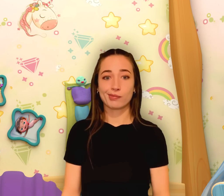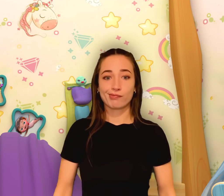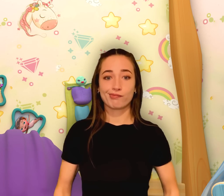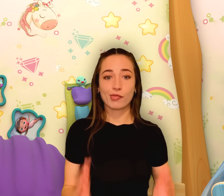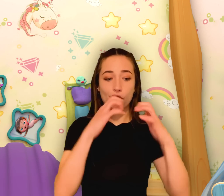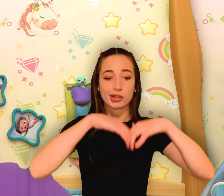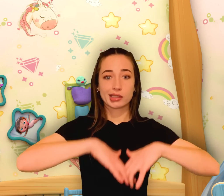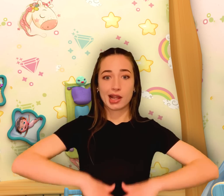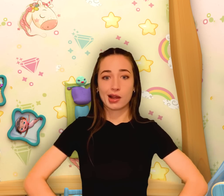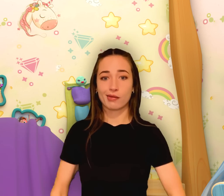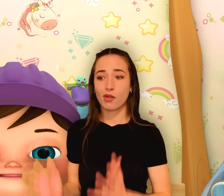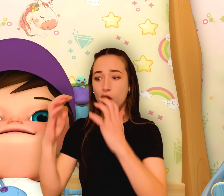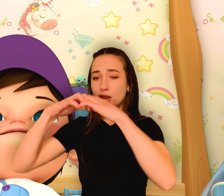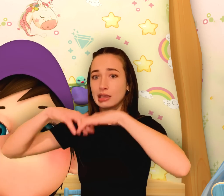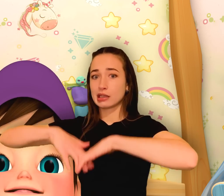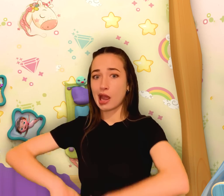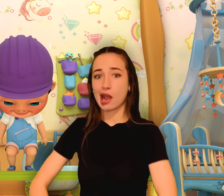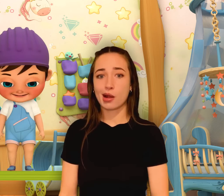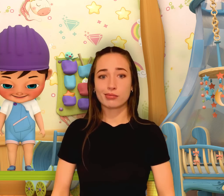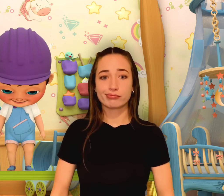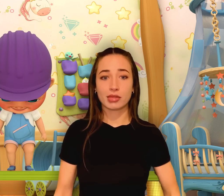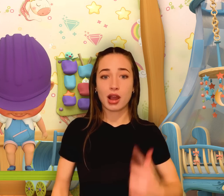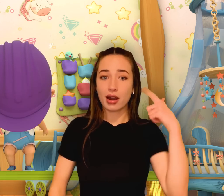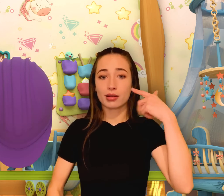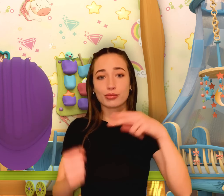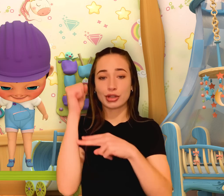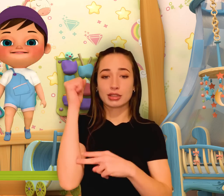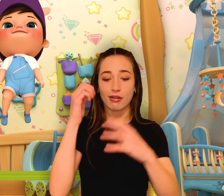る、落ちる、落ちる。